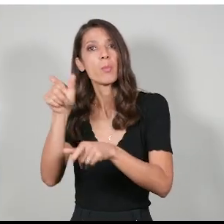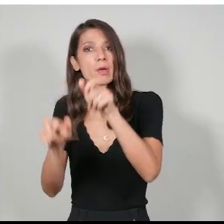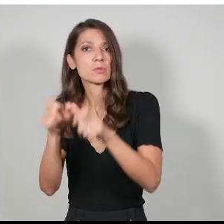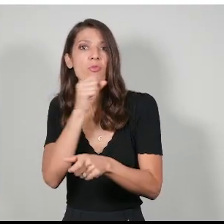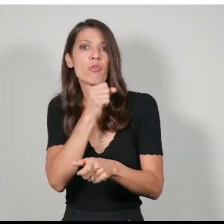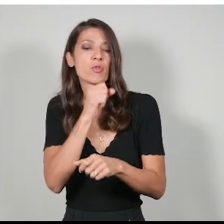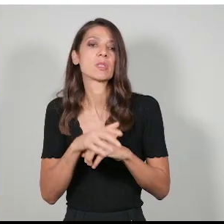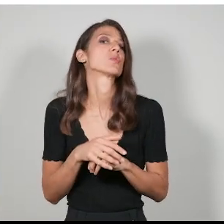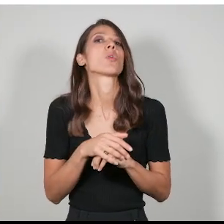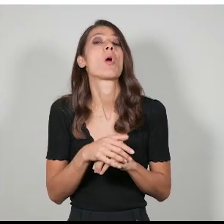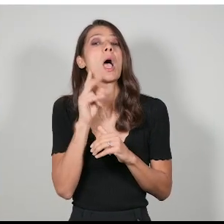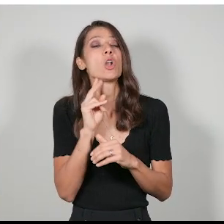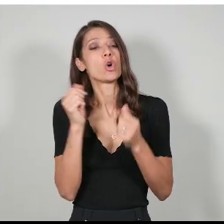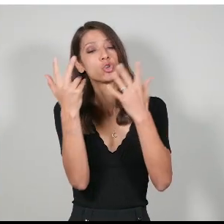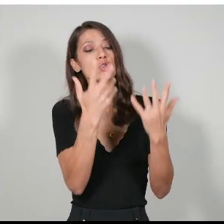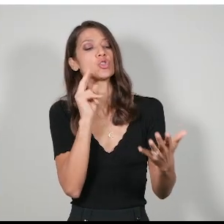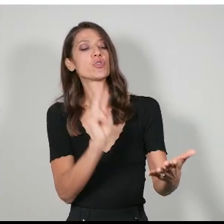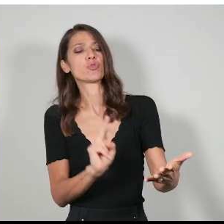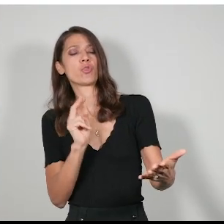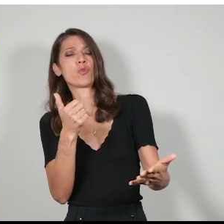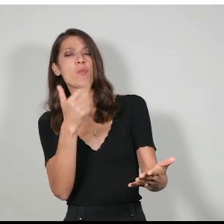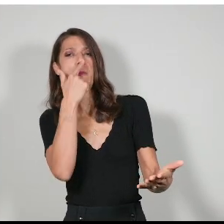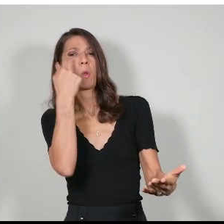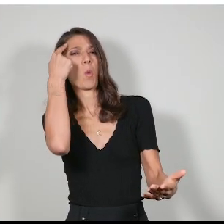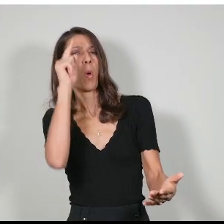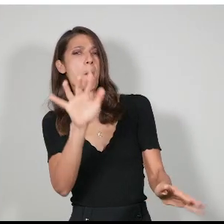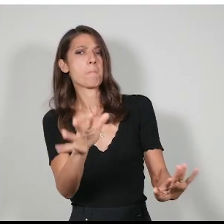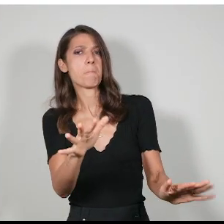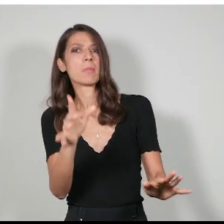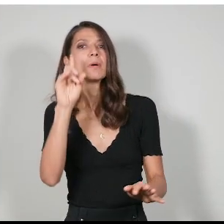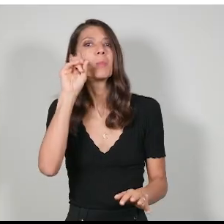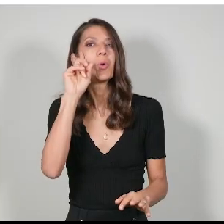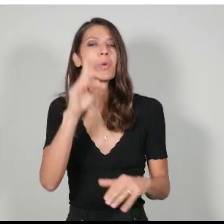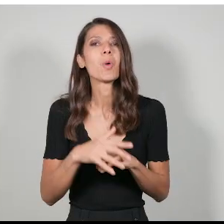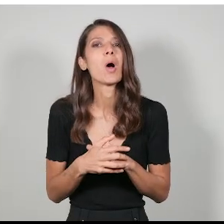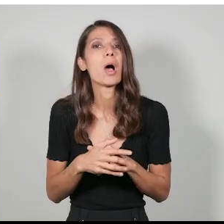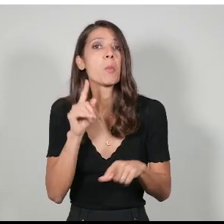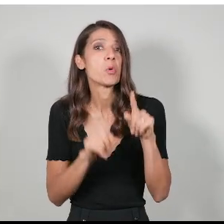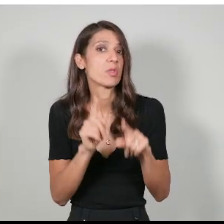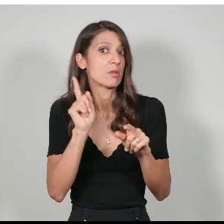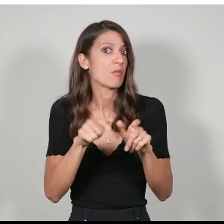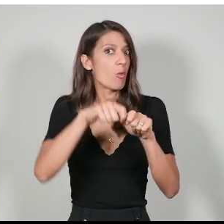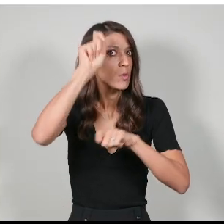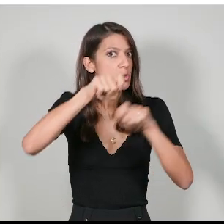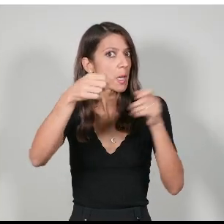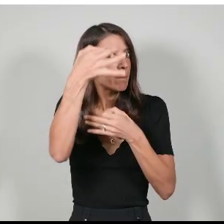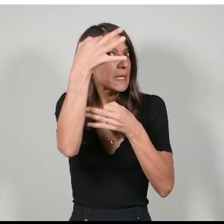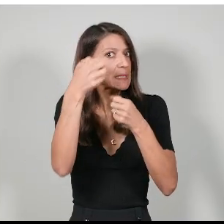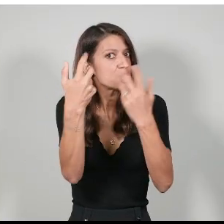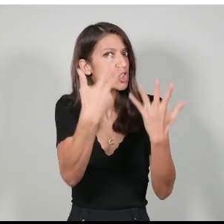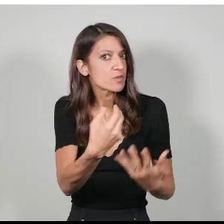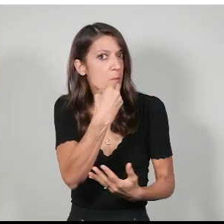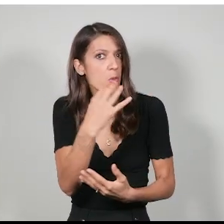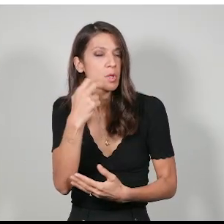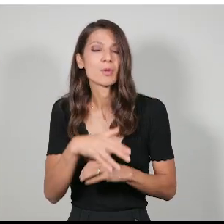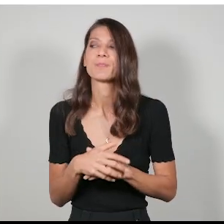un peu de distance vous-même. Pourquoi ça et en quoi est-ce que vous dites qu'il faut peut-être les mesurer, ces chiffres-là? Disons